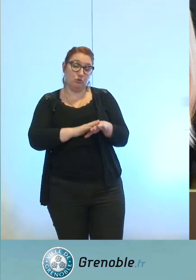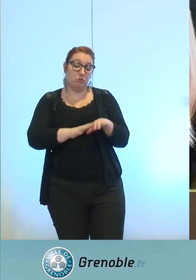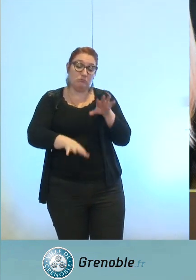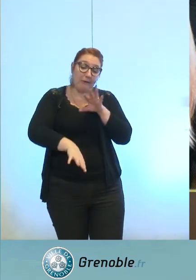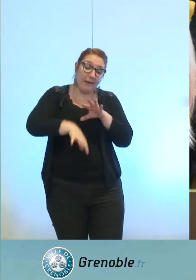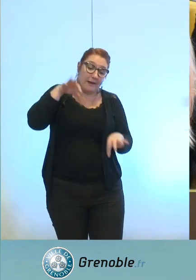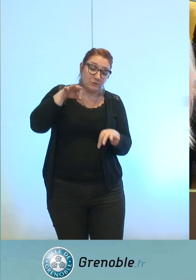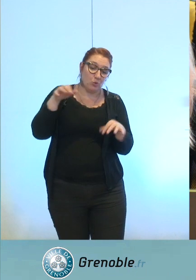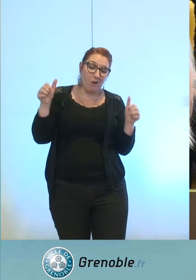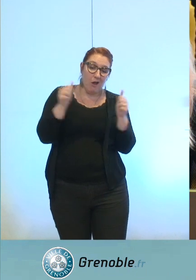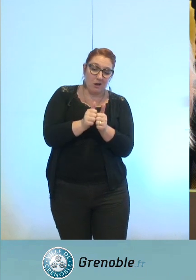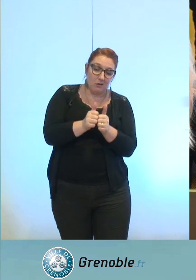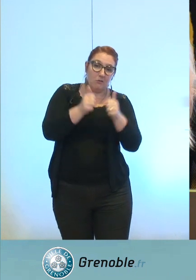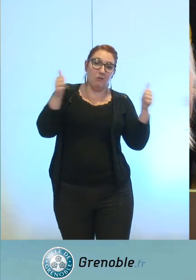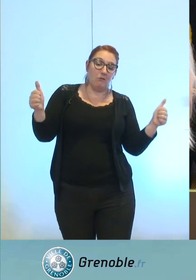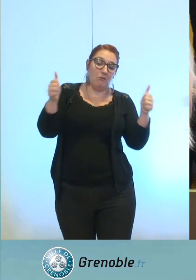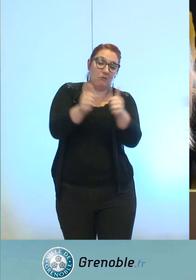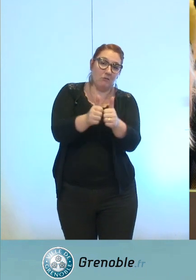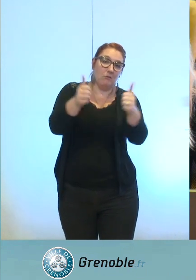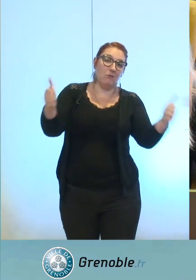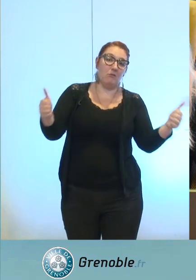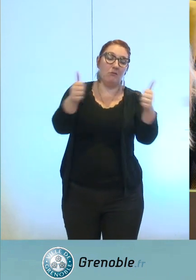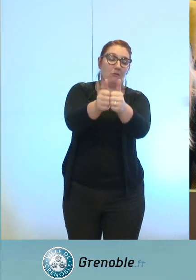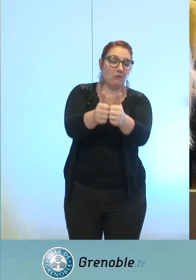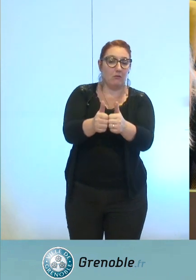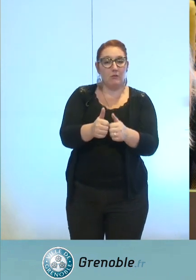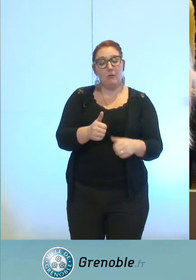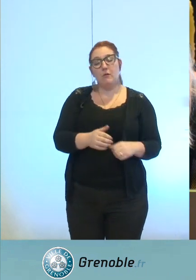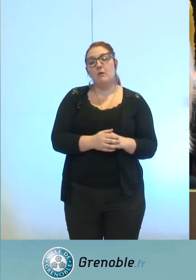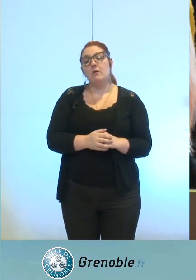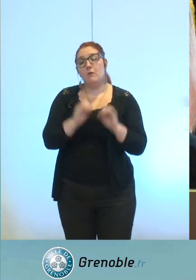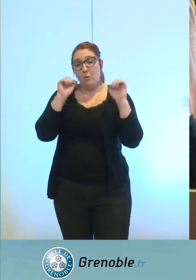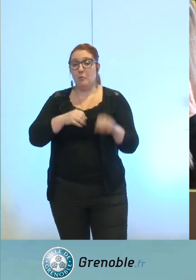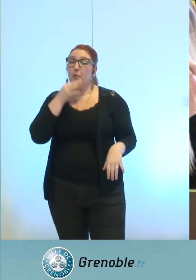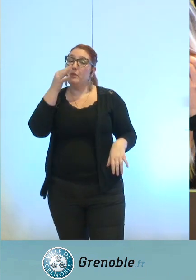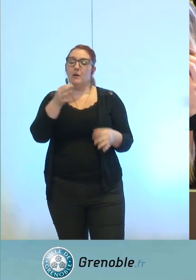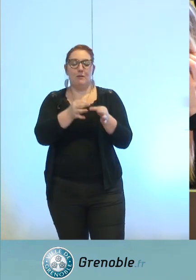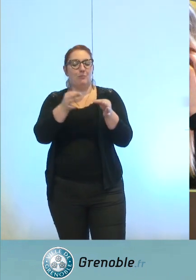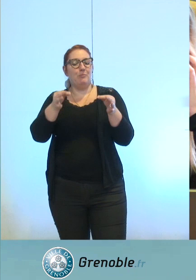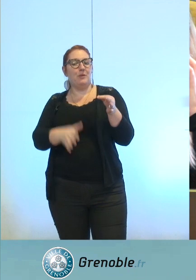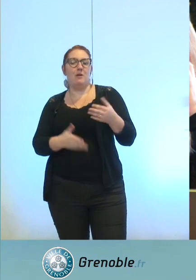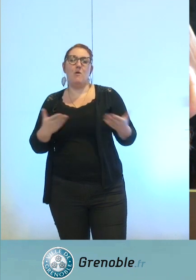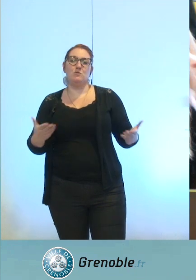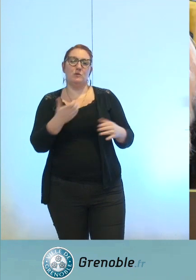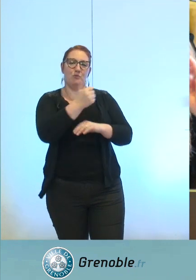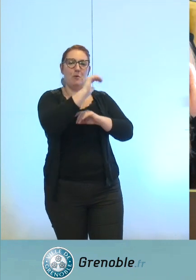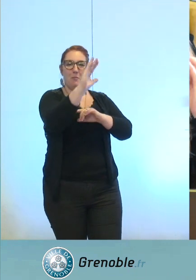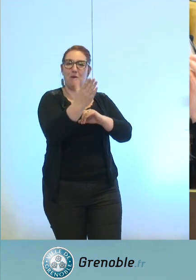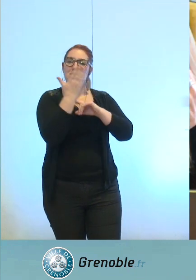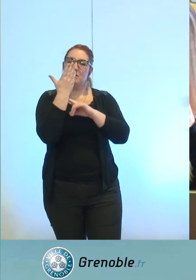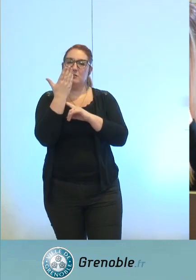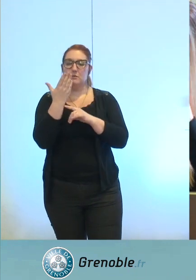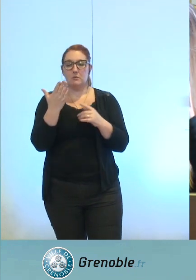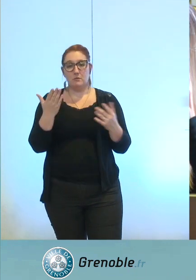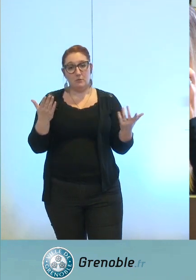suivant les assemblées locales se trouvant à Grenoble nous ne rappellerons jamais assez que ce bilan que vous nous présentez aujourd'hui est une